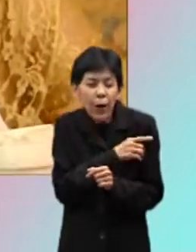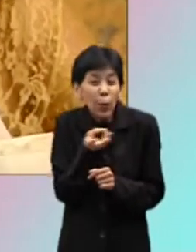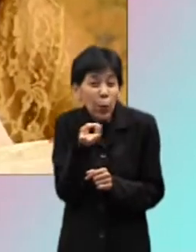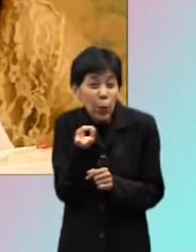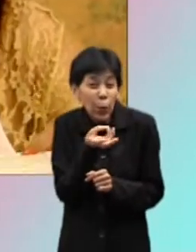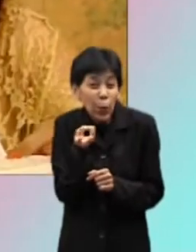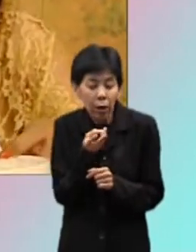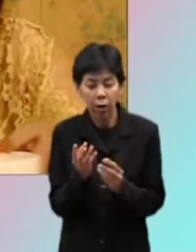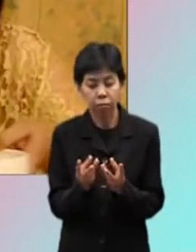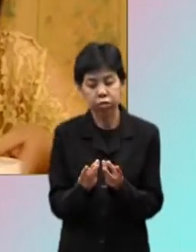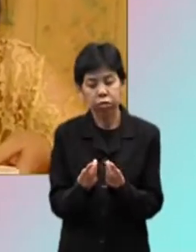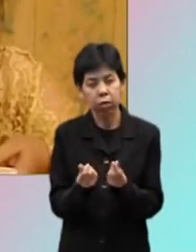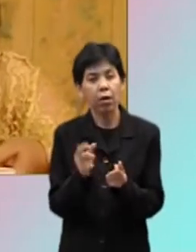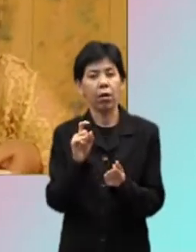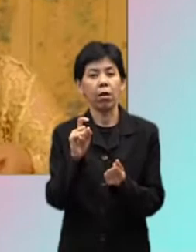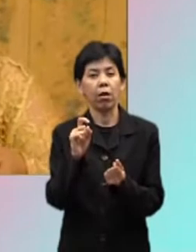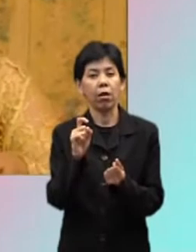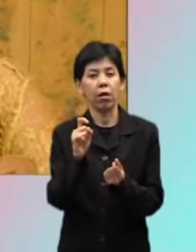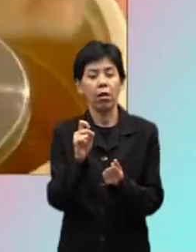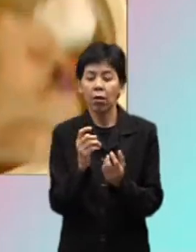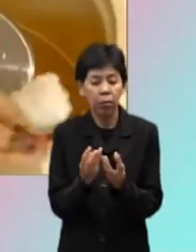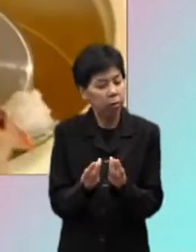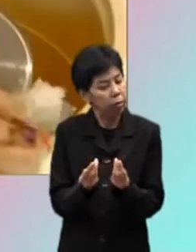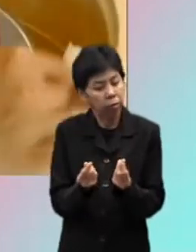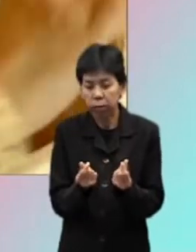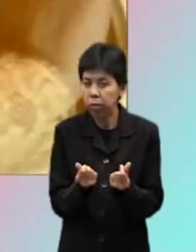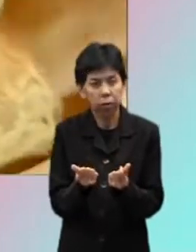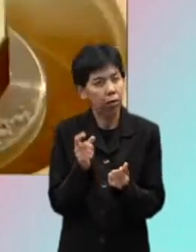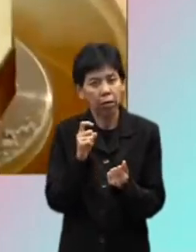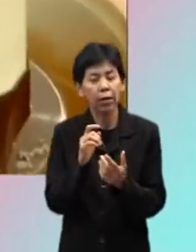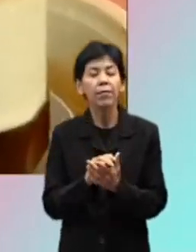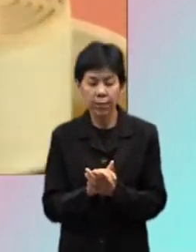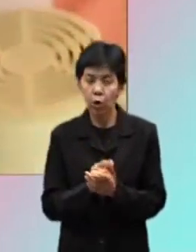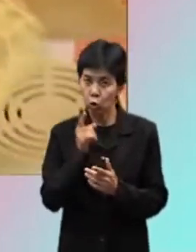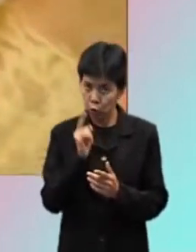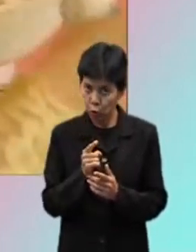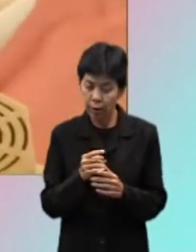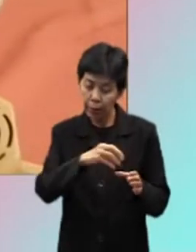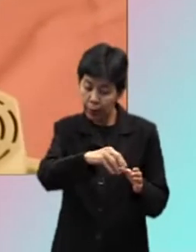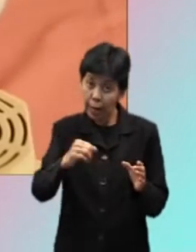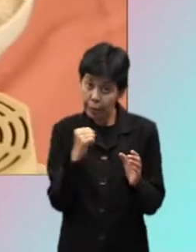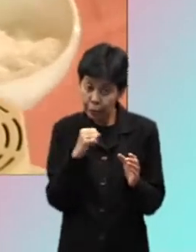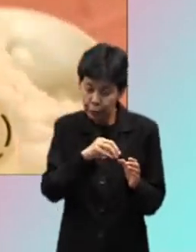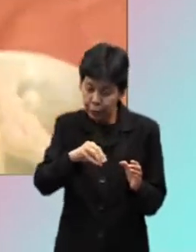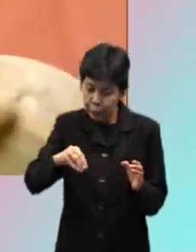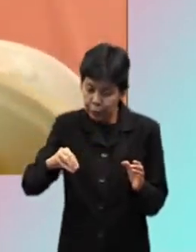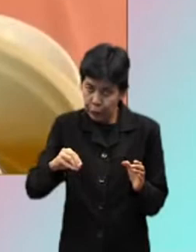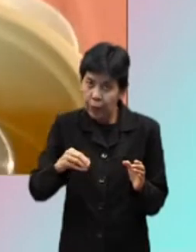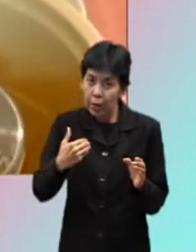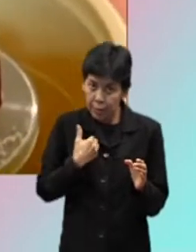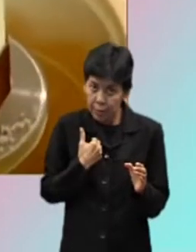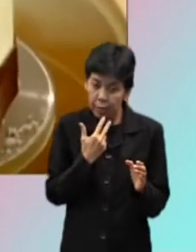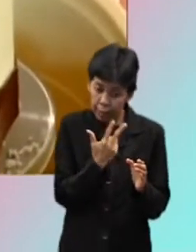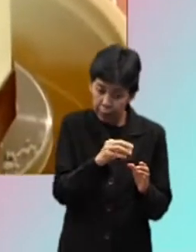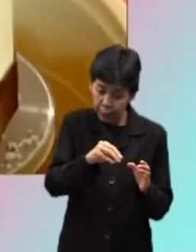นะคะไอศกรีมจะไม่เป็นไอศกรีมนะคะไอศกรีมเอาจะออกมาเหลวๆนะคะเพราะฉะนั้นเวลาใส่เกลือแล้วก็มีน้ำแข็ง3